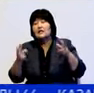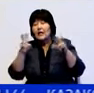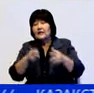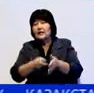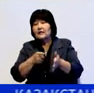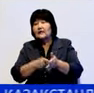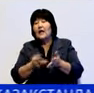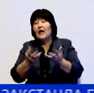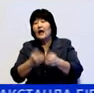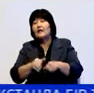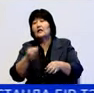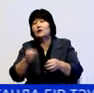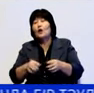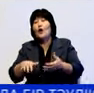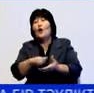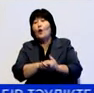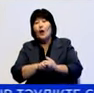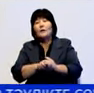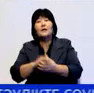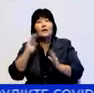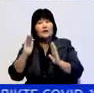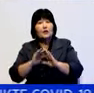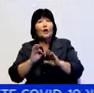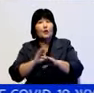зерттеген аналитикалық топ қоғамдықтың да өткізді.